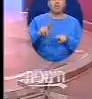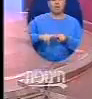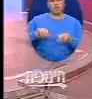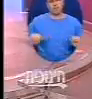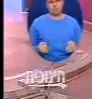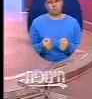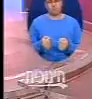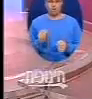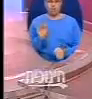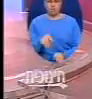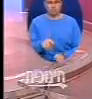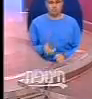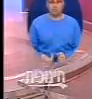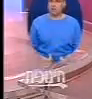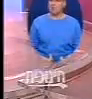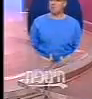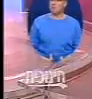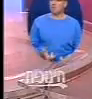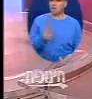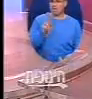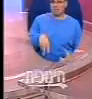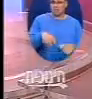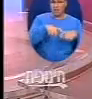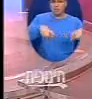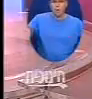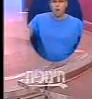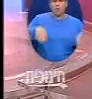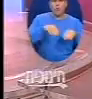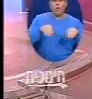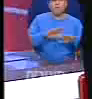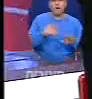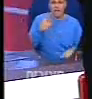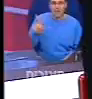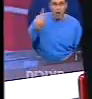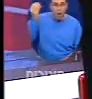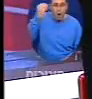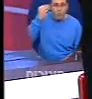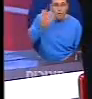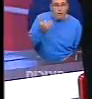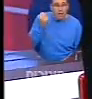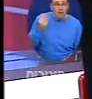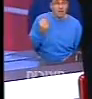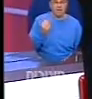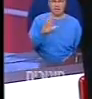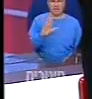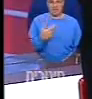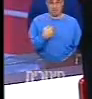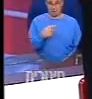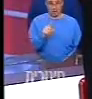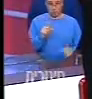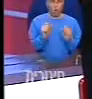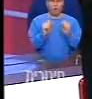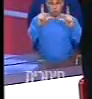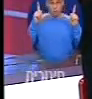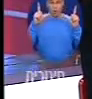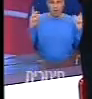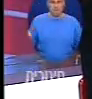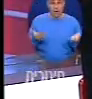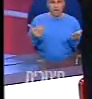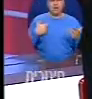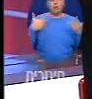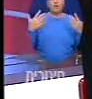רק אחד, רצועת חוף יש רק אחת. נכון. לא לומדים? לא. ואם אנחנו לא נתעורר כמה שיותר מהר, אנחנו